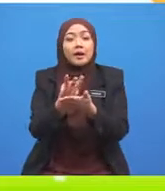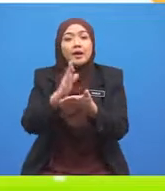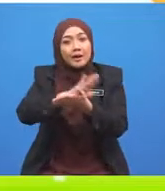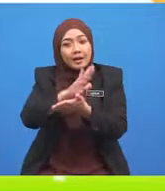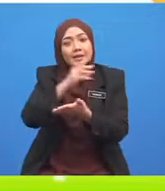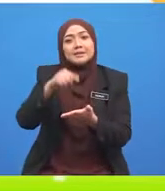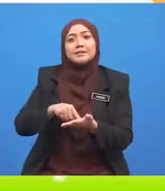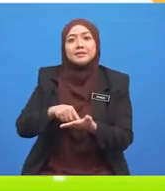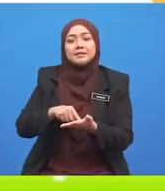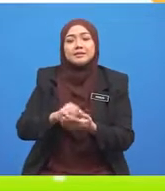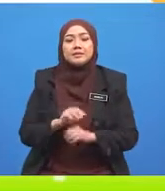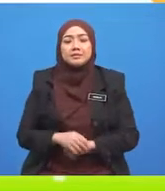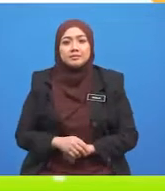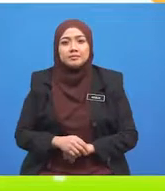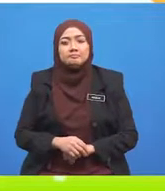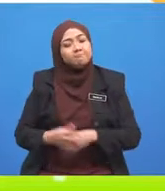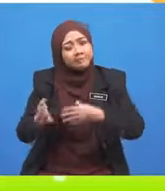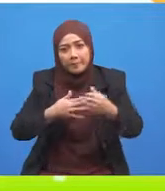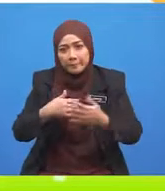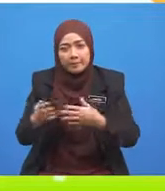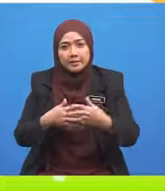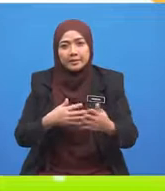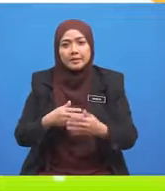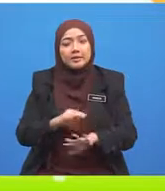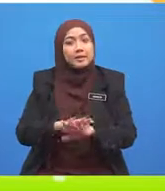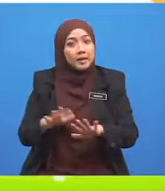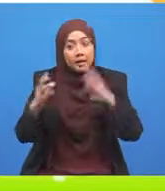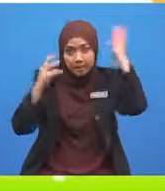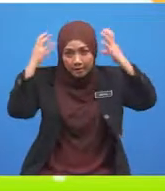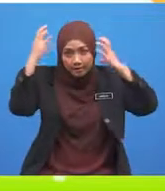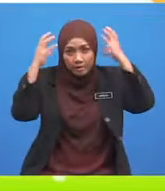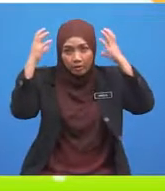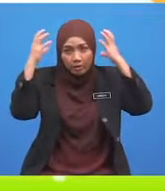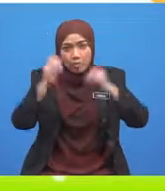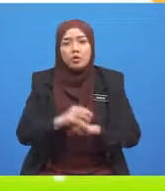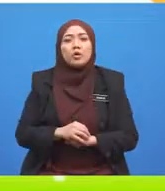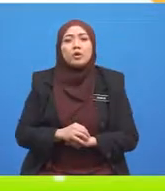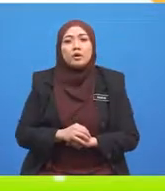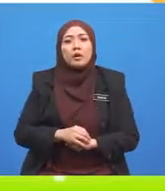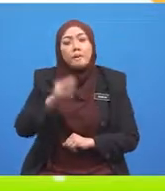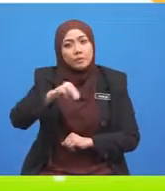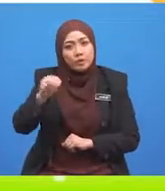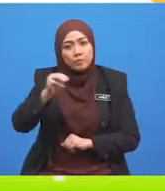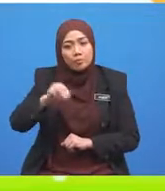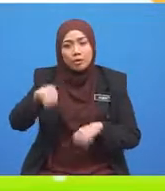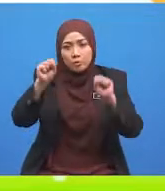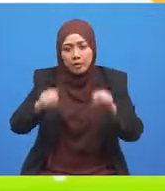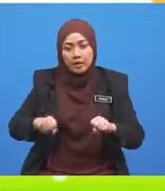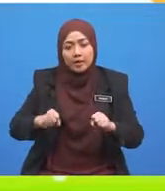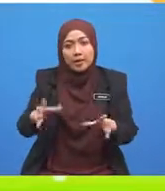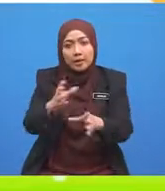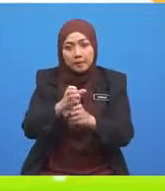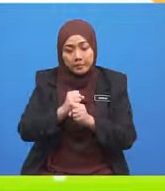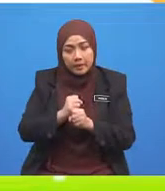Ya ke? Tak apa, jangan risau. Murid-murid boleh mendapatkan info berkaitan mata